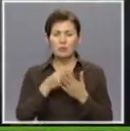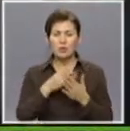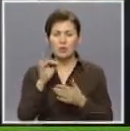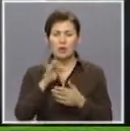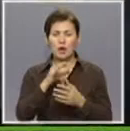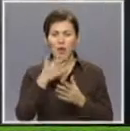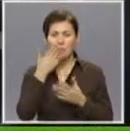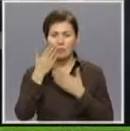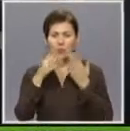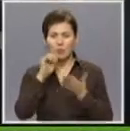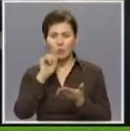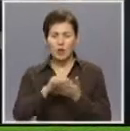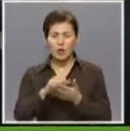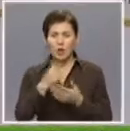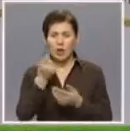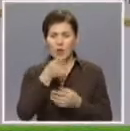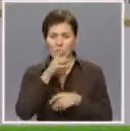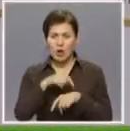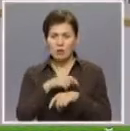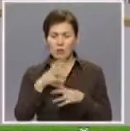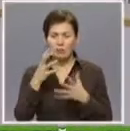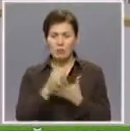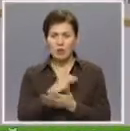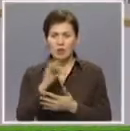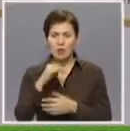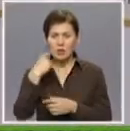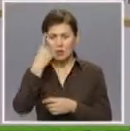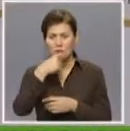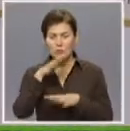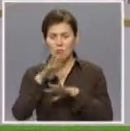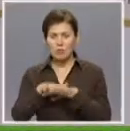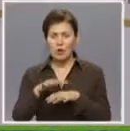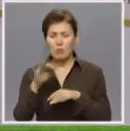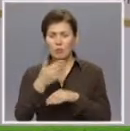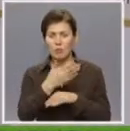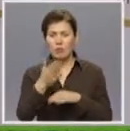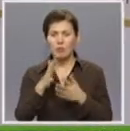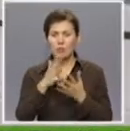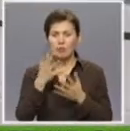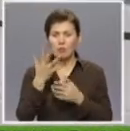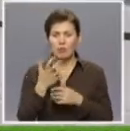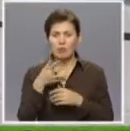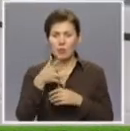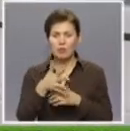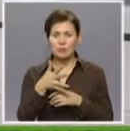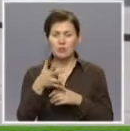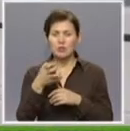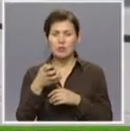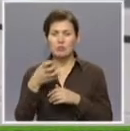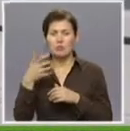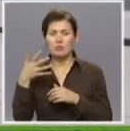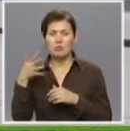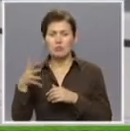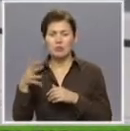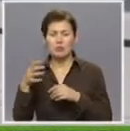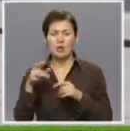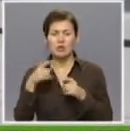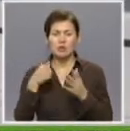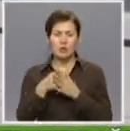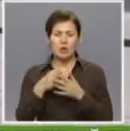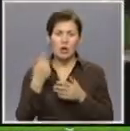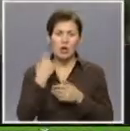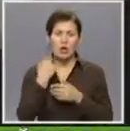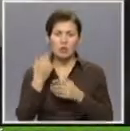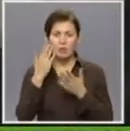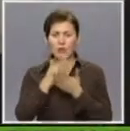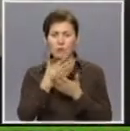Себебі сұраған құжатына аз уақытта қол жеткізді. Ал жеке банктерде бұл қызмет 500-ден 5000 теңгенің арасында тұрады. Және мойныңызда қарыздың